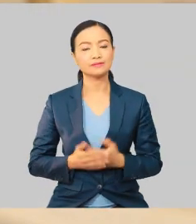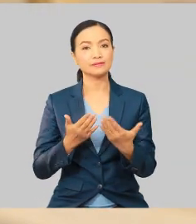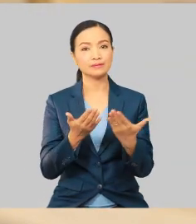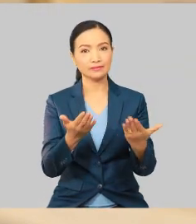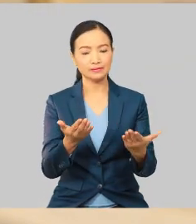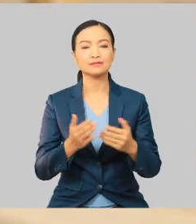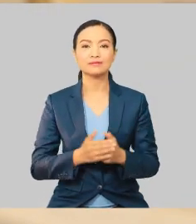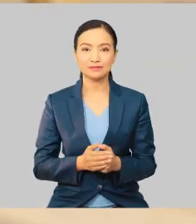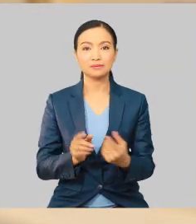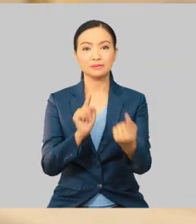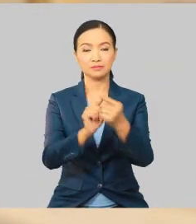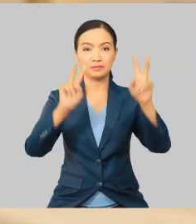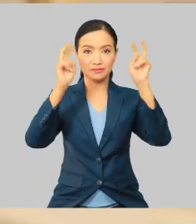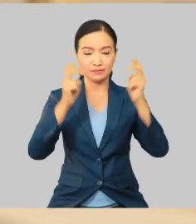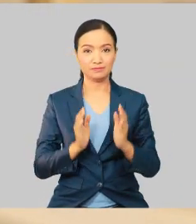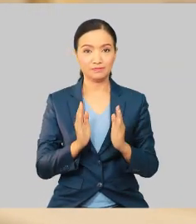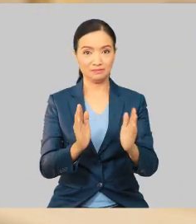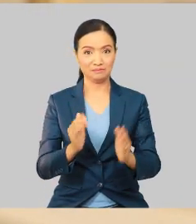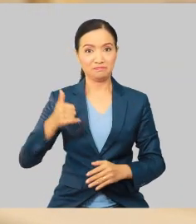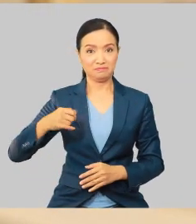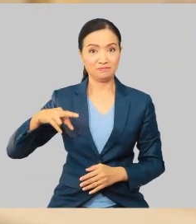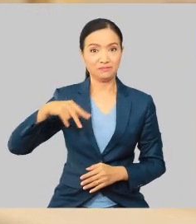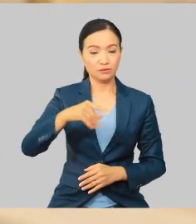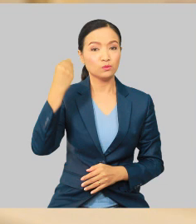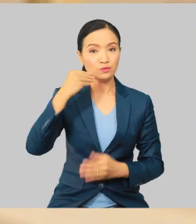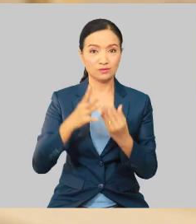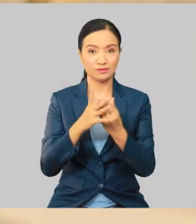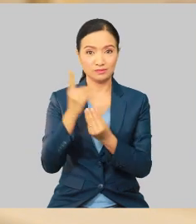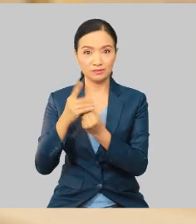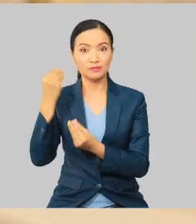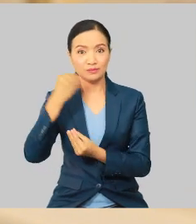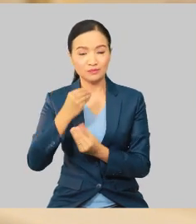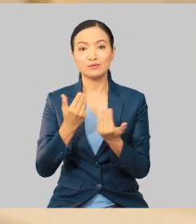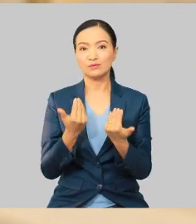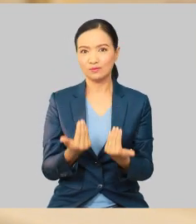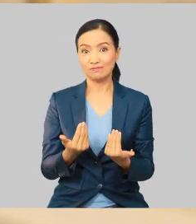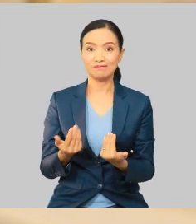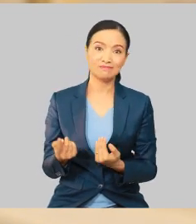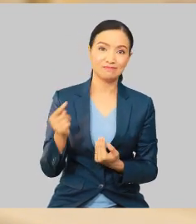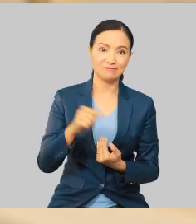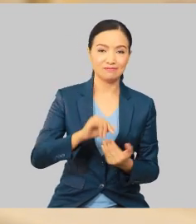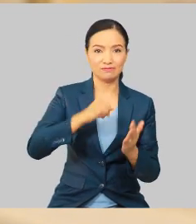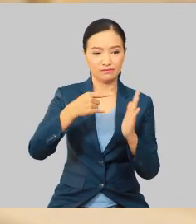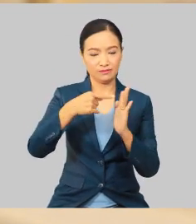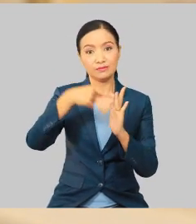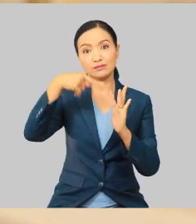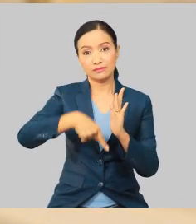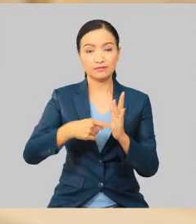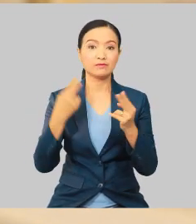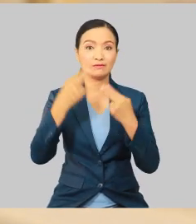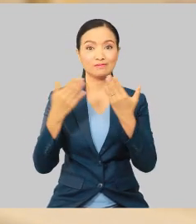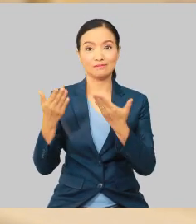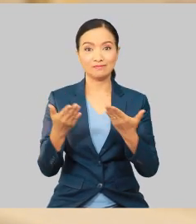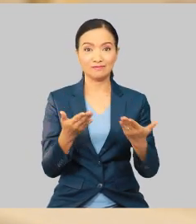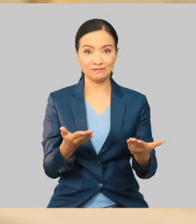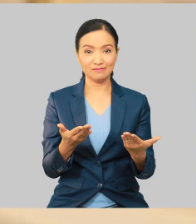สวัสดีครับคุณผู้ชมครับกลับมาพบกับรายการก้าวที่กล้าเป็นประจำในทุกสัปดาห์นะครับวันนี้เราเดินทางมาที่จังหวัดแพร่ครับเพราะว่าแ